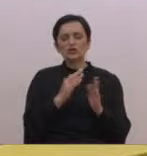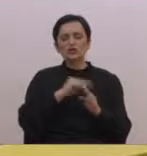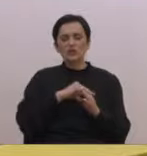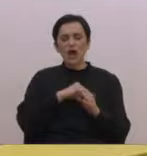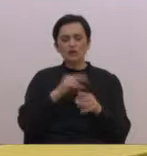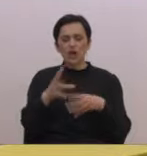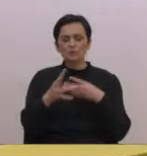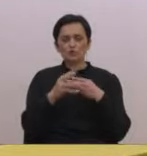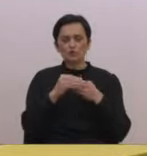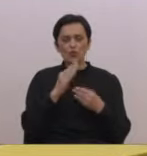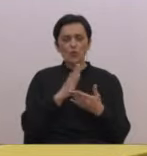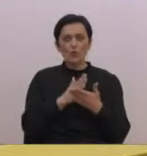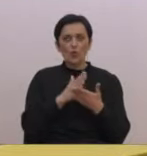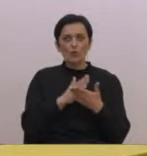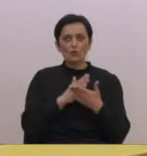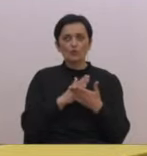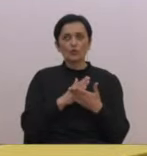თანამშრომლობის,